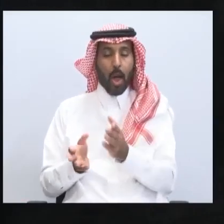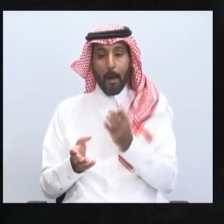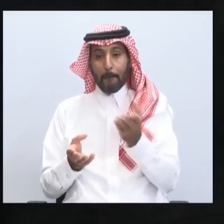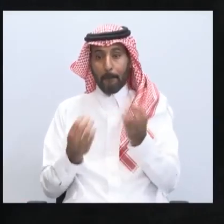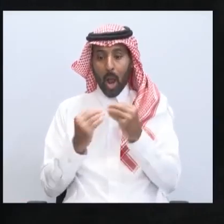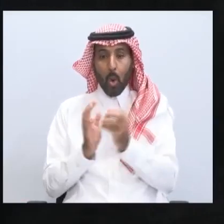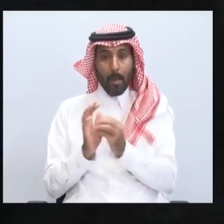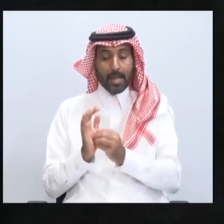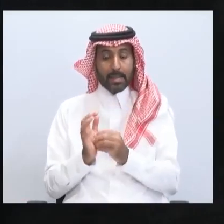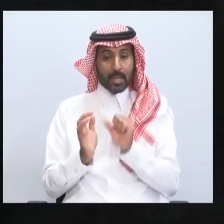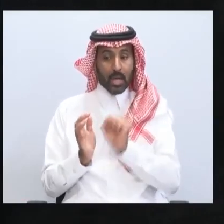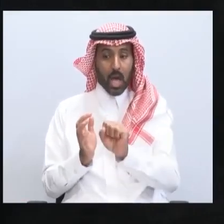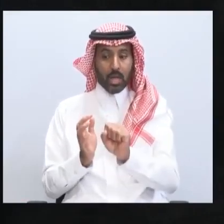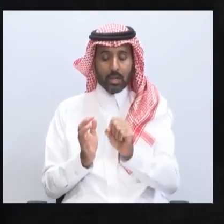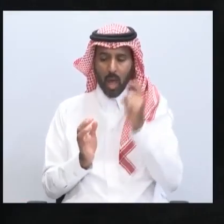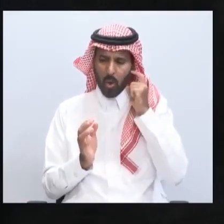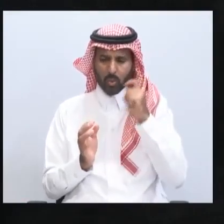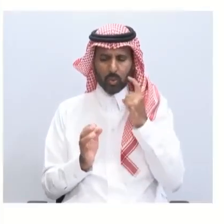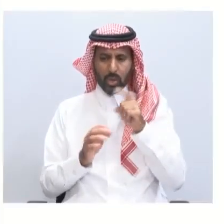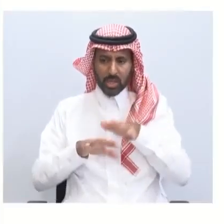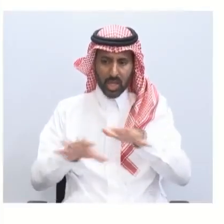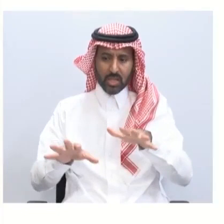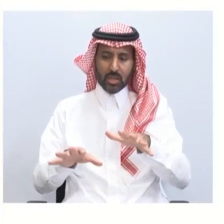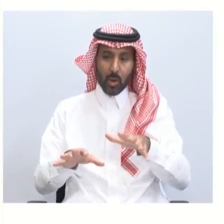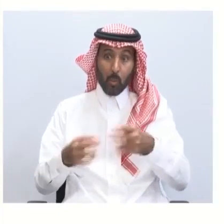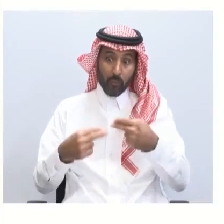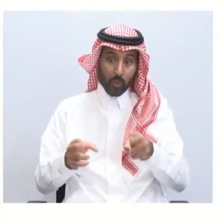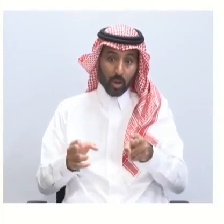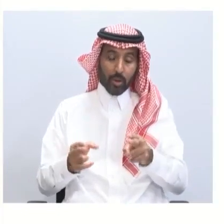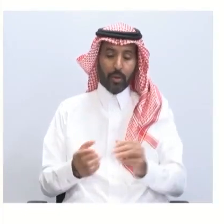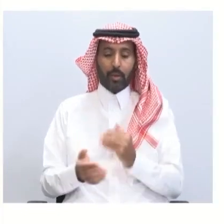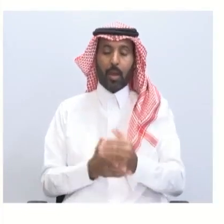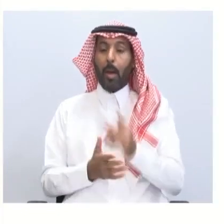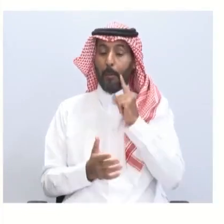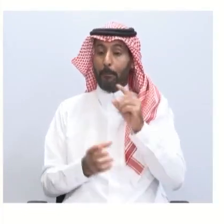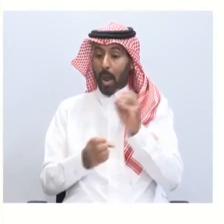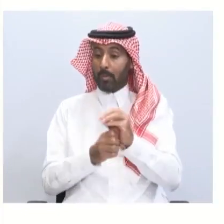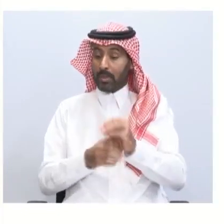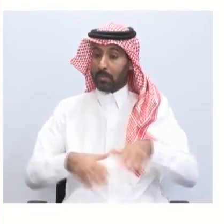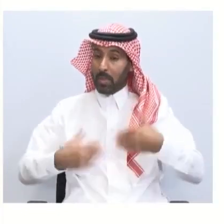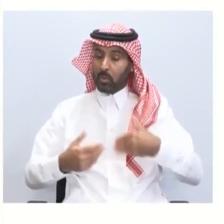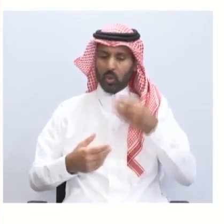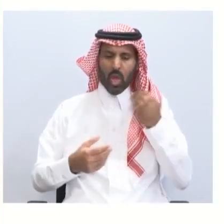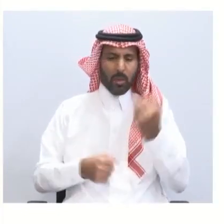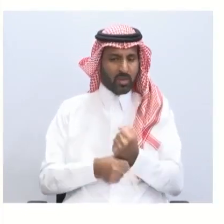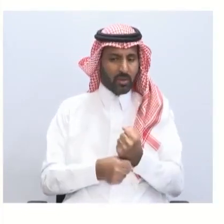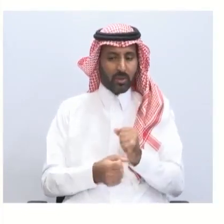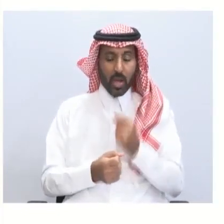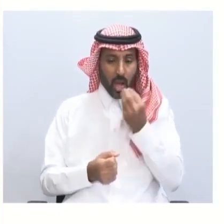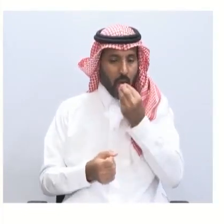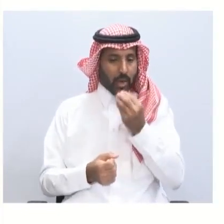لنشر هذه معلومات او لا معلومات شخصيه ك الهوايات